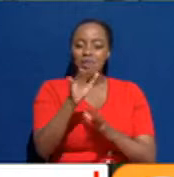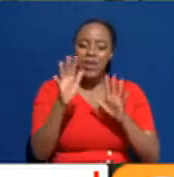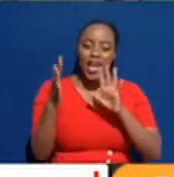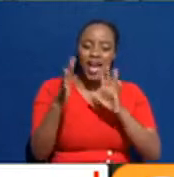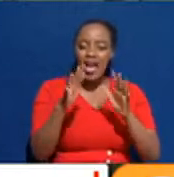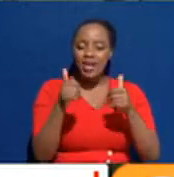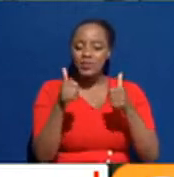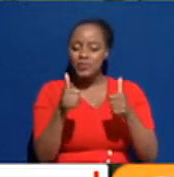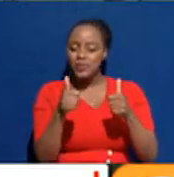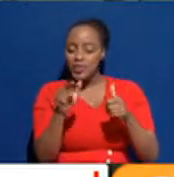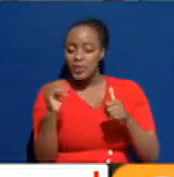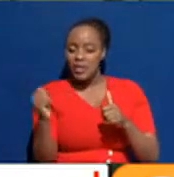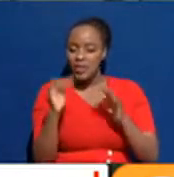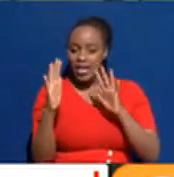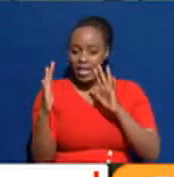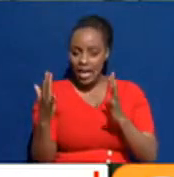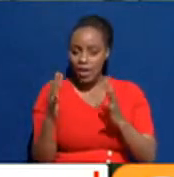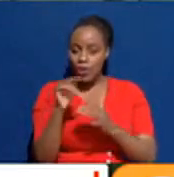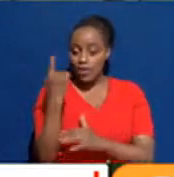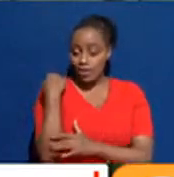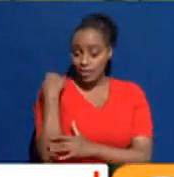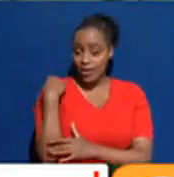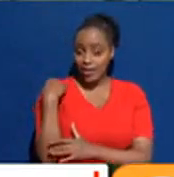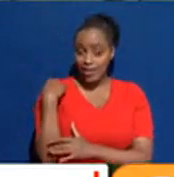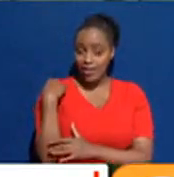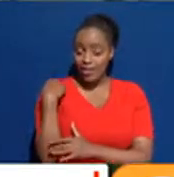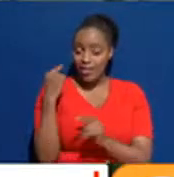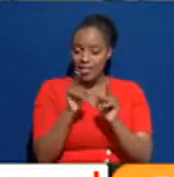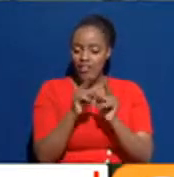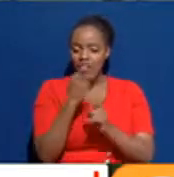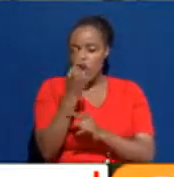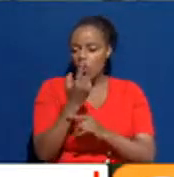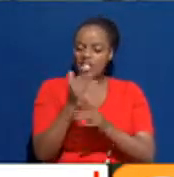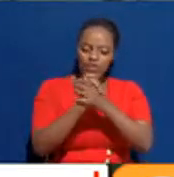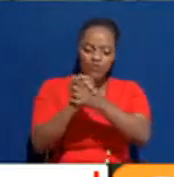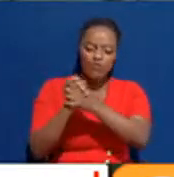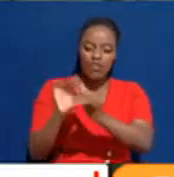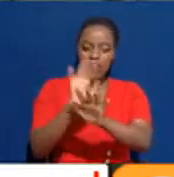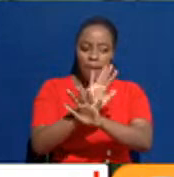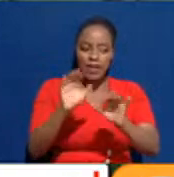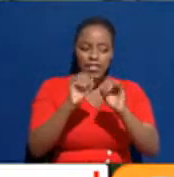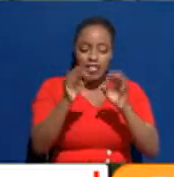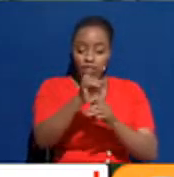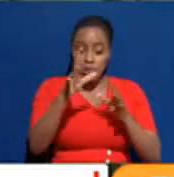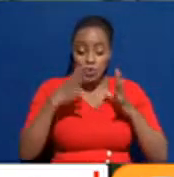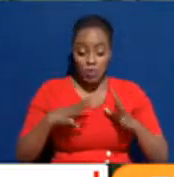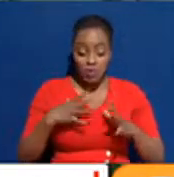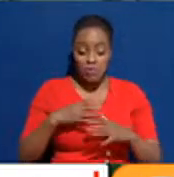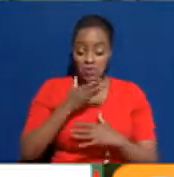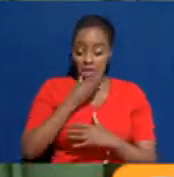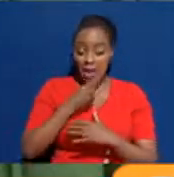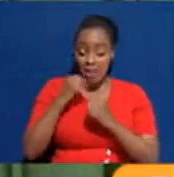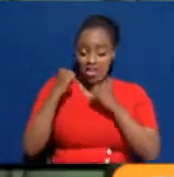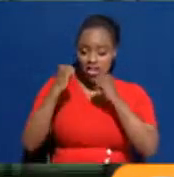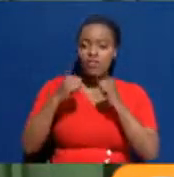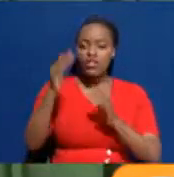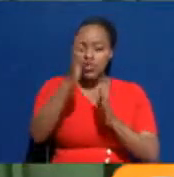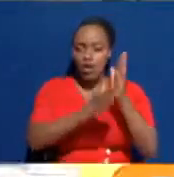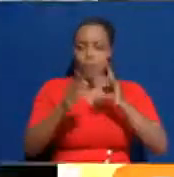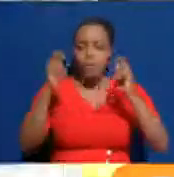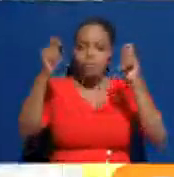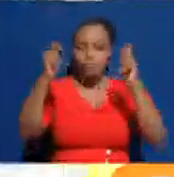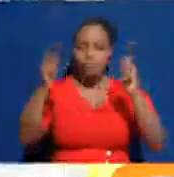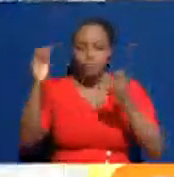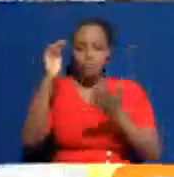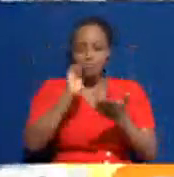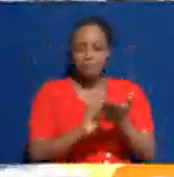mumesidaje, mumeamkaje. Jana ilikuwa kuulizana salamu. Kama nyinyi ni wanaume, pageni maandamano tena.